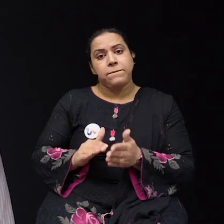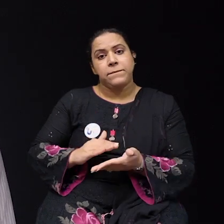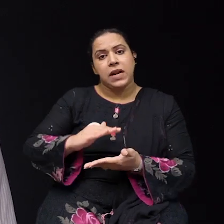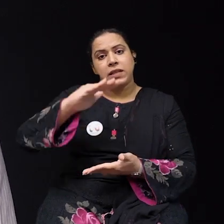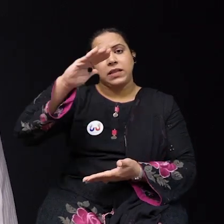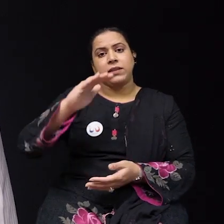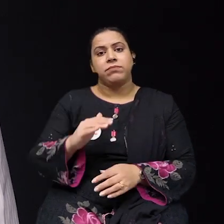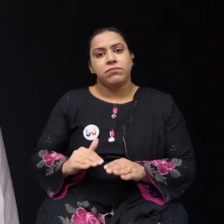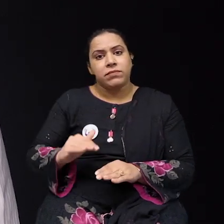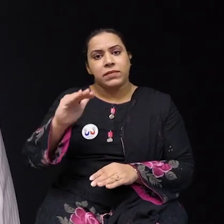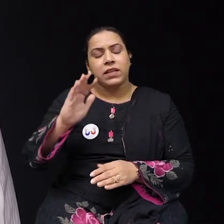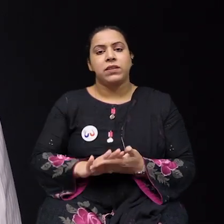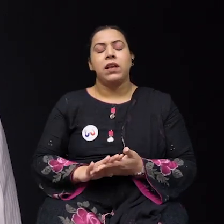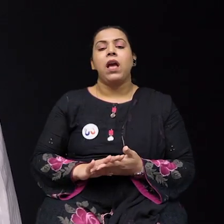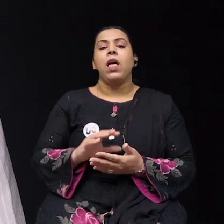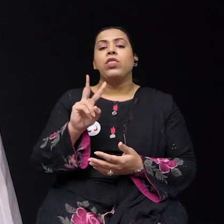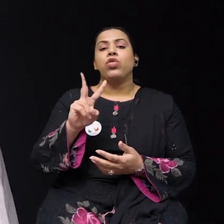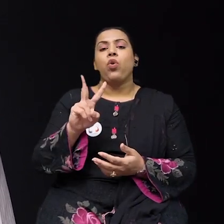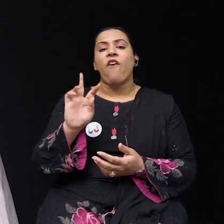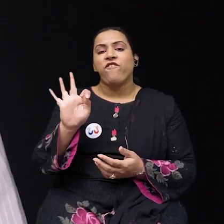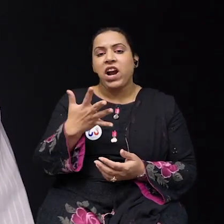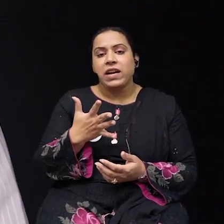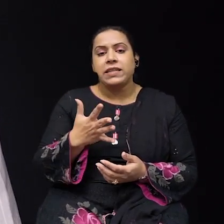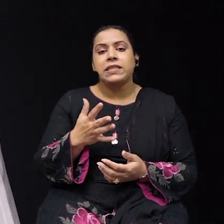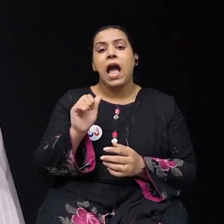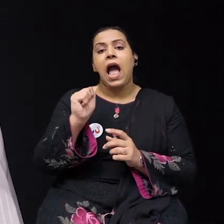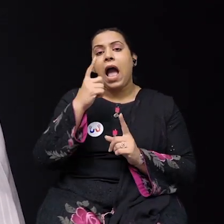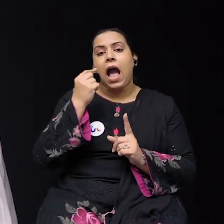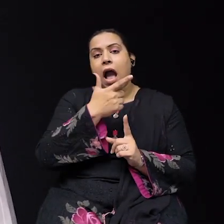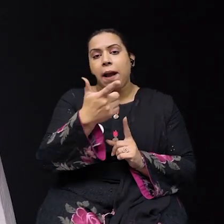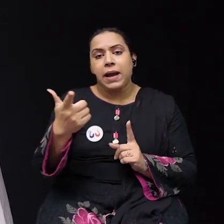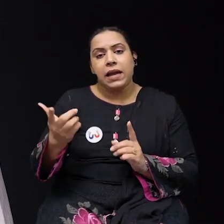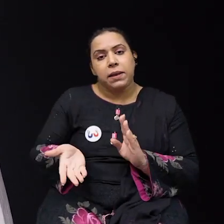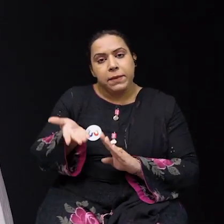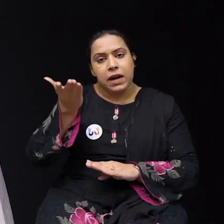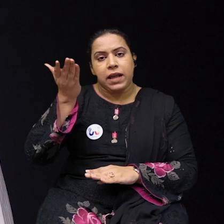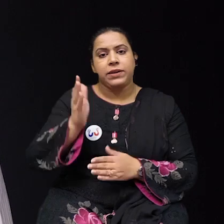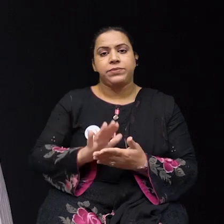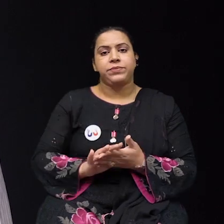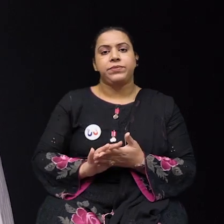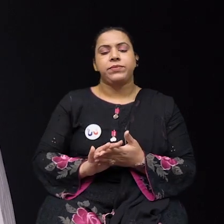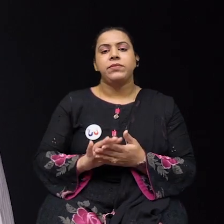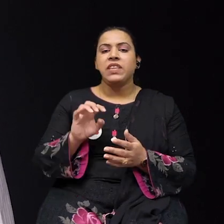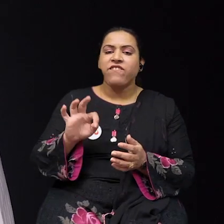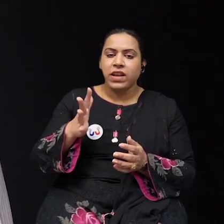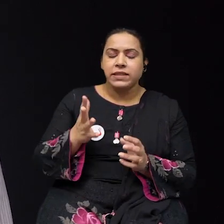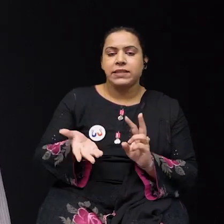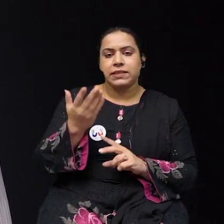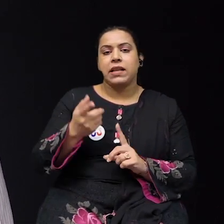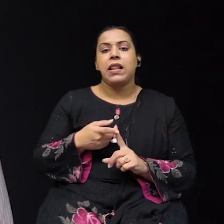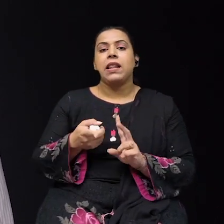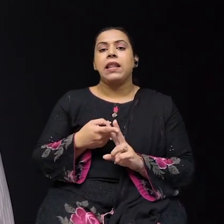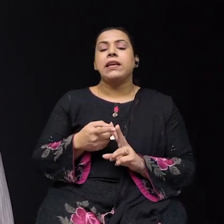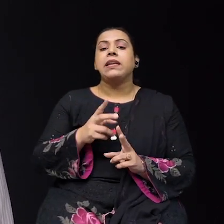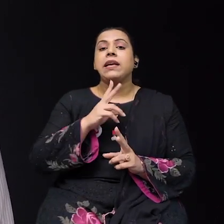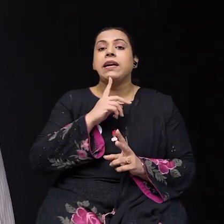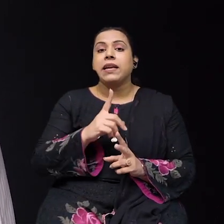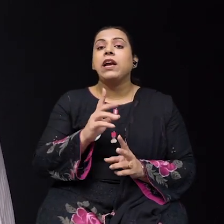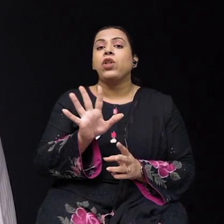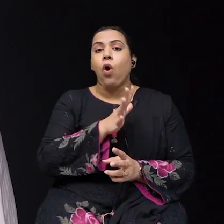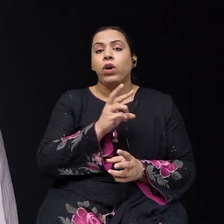سکتے ہیں کہ ہماری آبادی بڑھ رہی ہے، اس کی وجہ سے بھی جو ایک نارمل پرسنٹیج ہے وہ بڑھنی تھی، لیکن حقیقت میں 2-4 چیزیں اور بھی